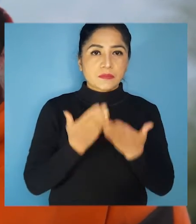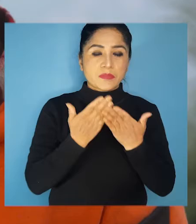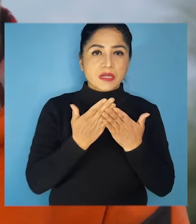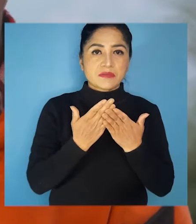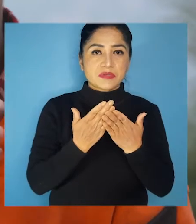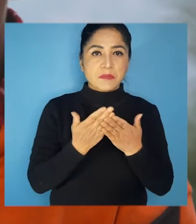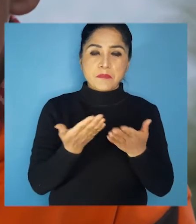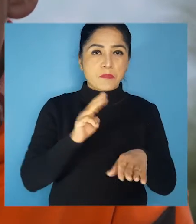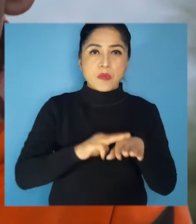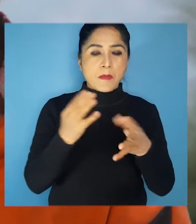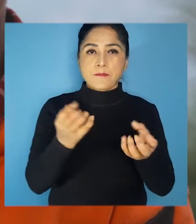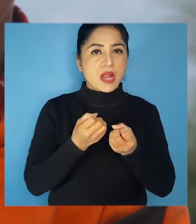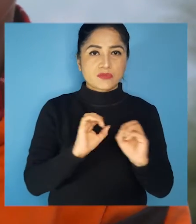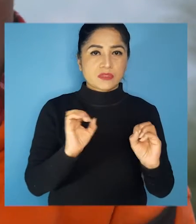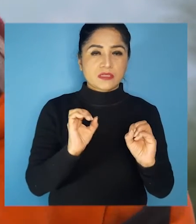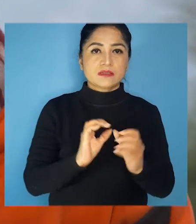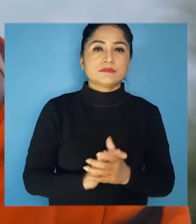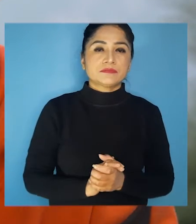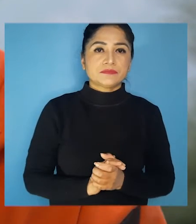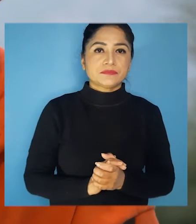पढाइ गर्न पनि पाएकै छैन।